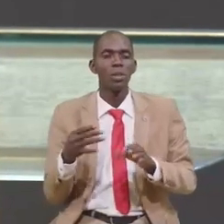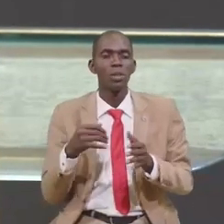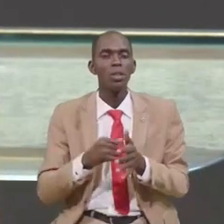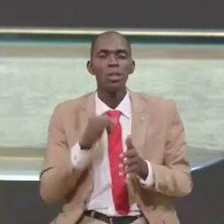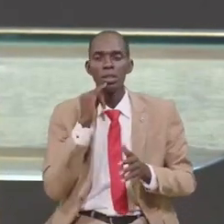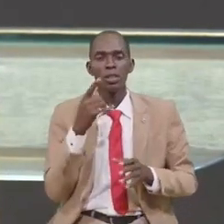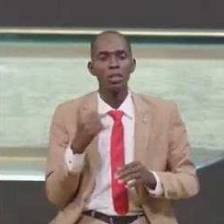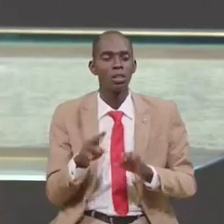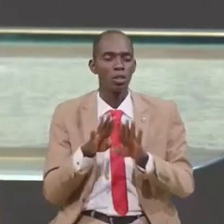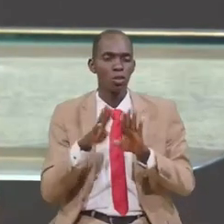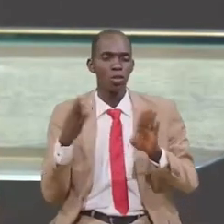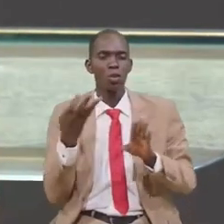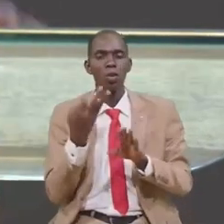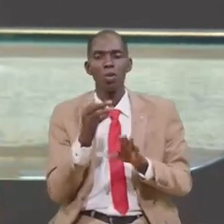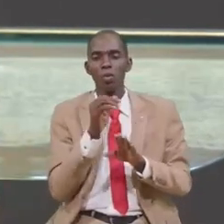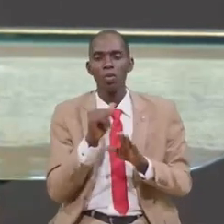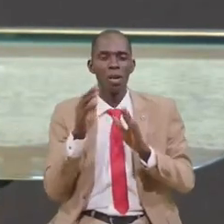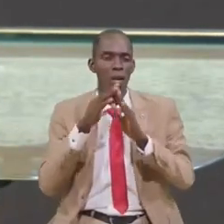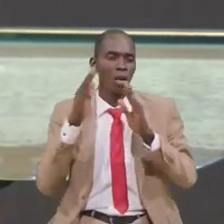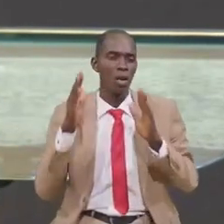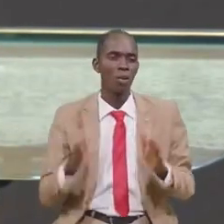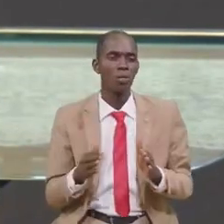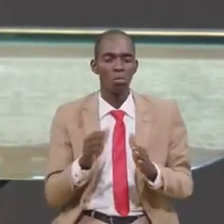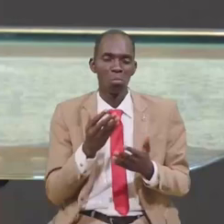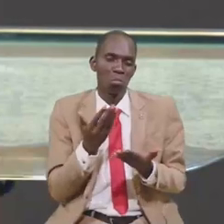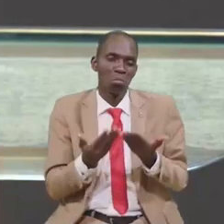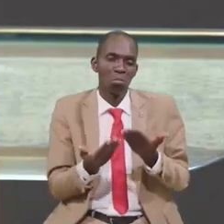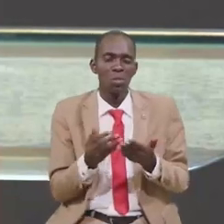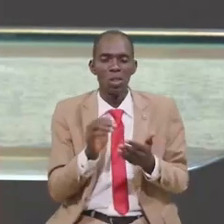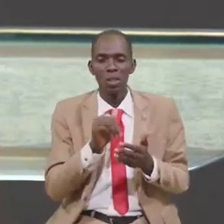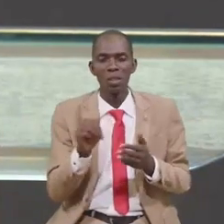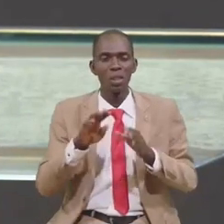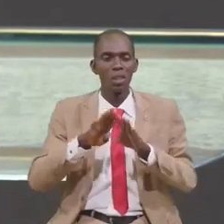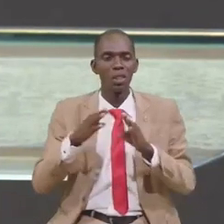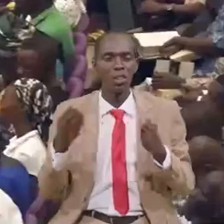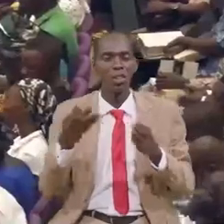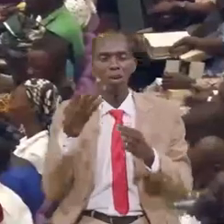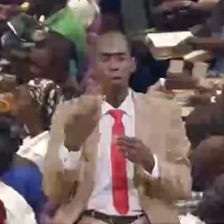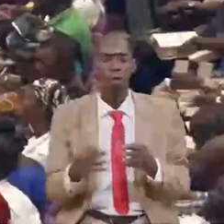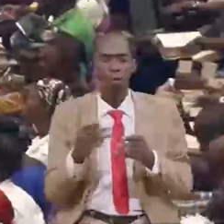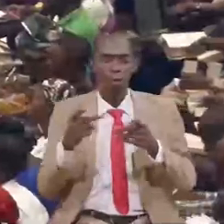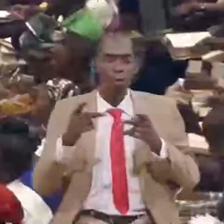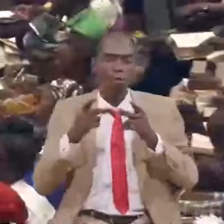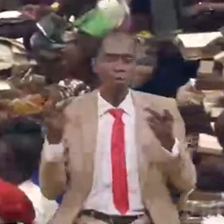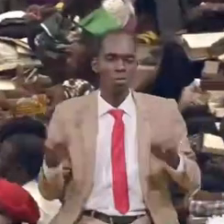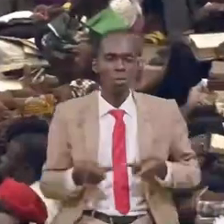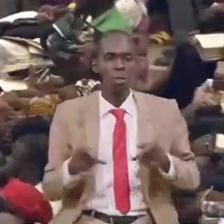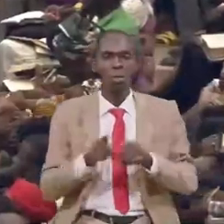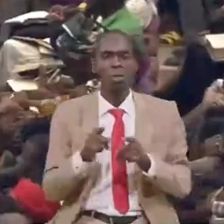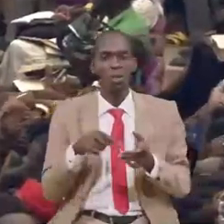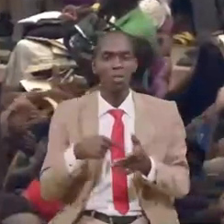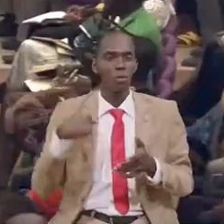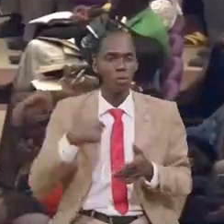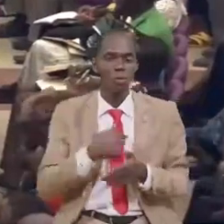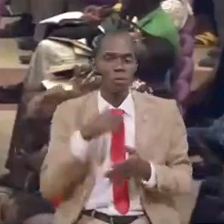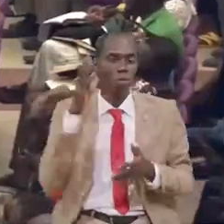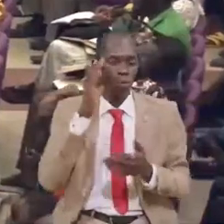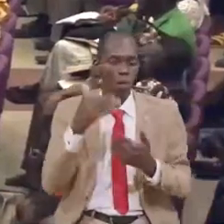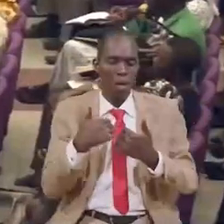la porte d'une maison, la porte d'un sanctuaire. Nous aurons notre nuit